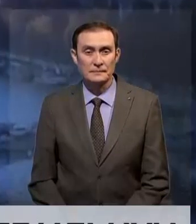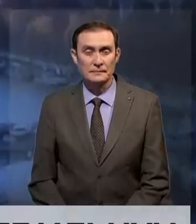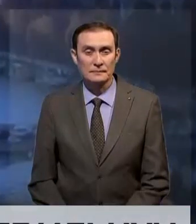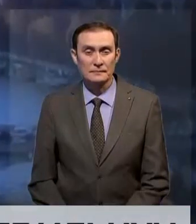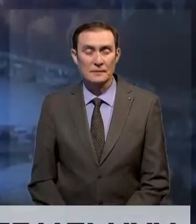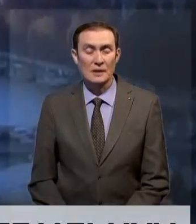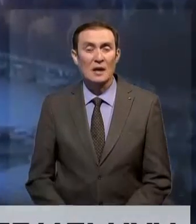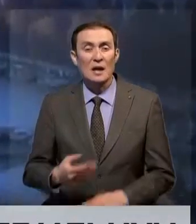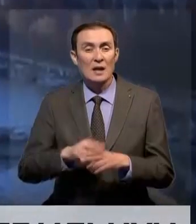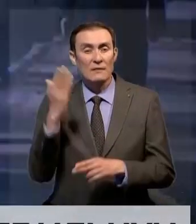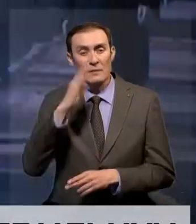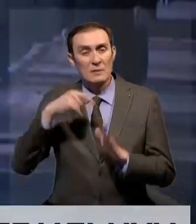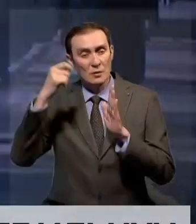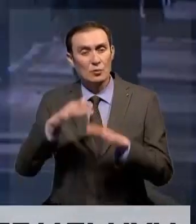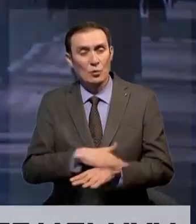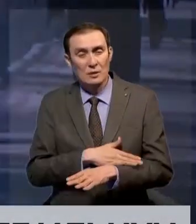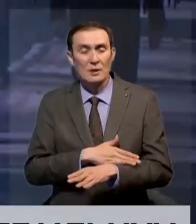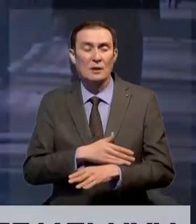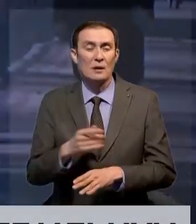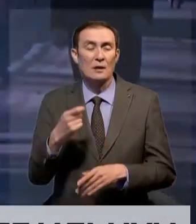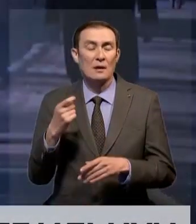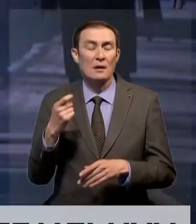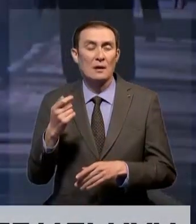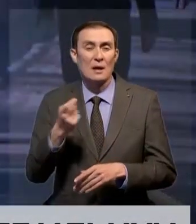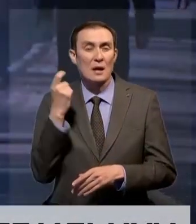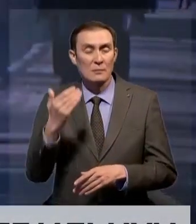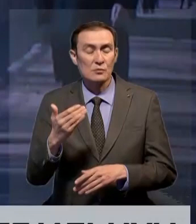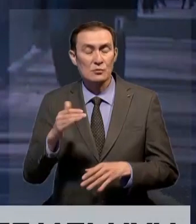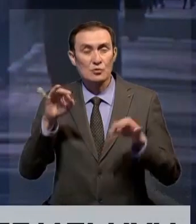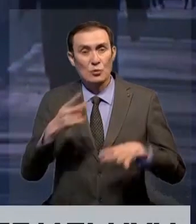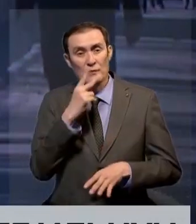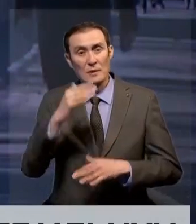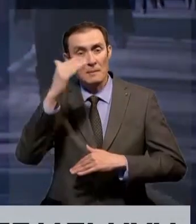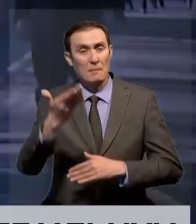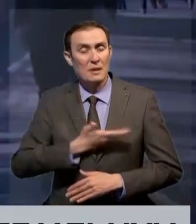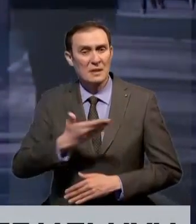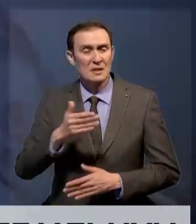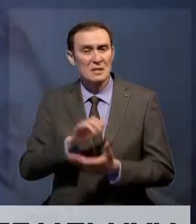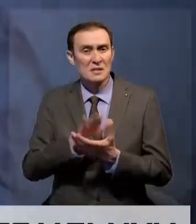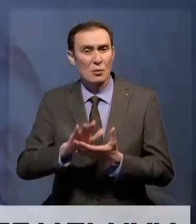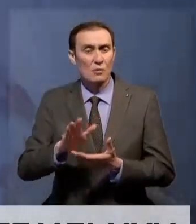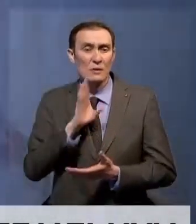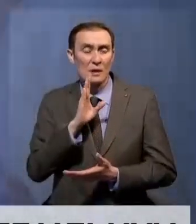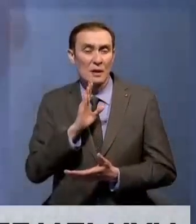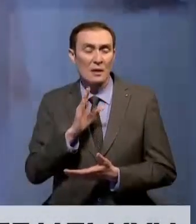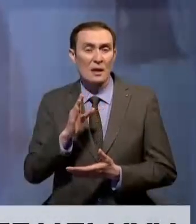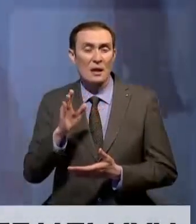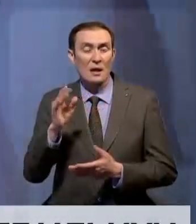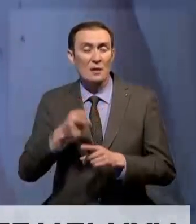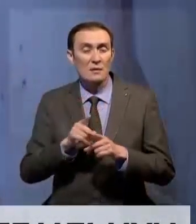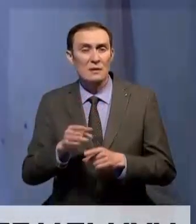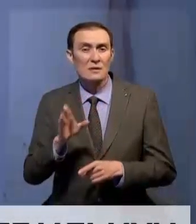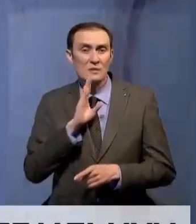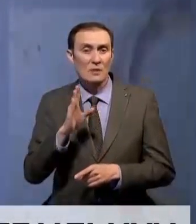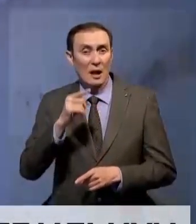Путь к этому фильму был долгим. Экономист и дипломат Берлин Иришев однажды случайно увидел портрет таинственной незнакомки на парижском рынке антиквариата.